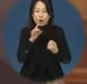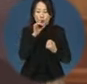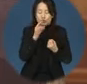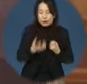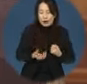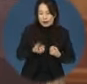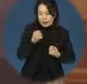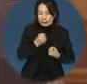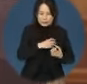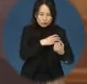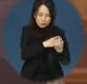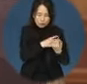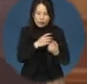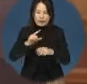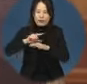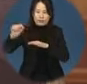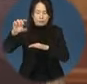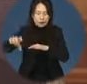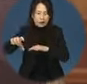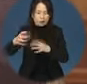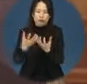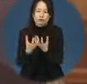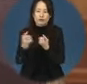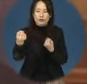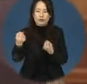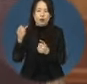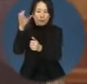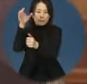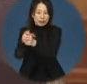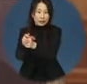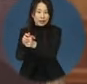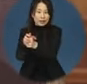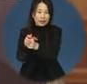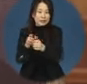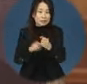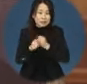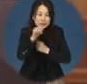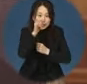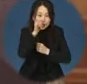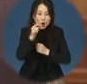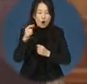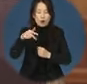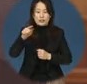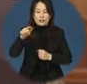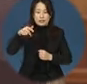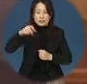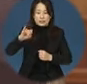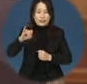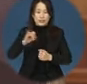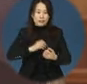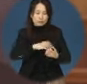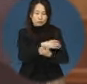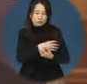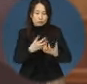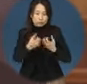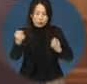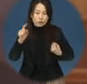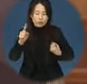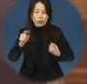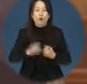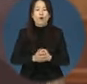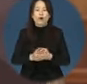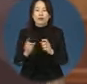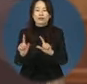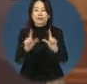지방으로 버린다 그런 이해한다 이런 뜻인데 자지 분과는 거기에 하나가 참가 됩니다 중 분들이 참여한다